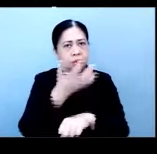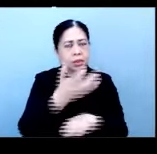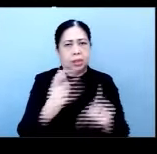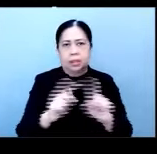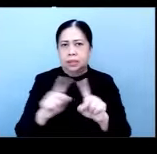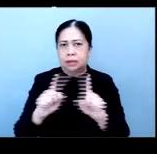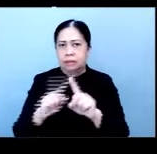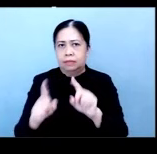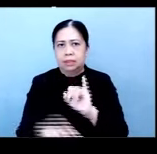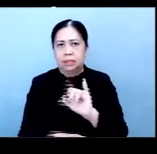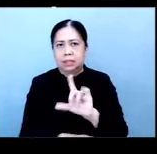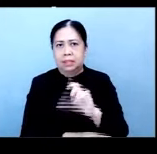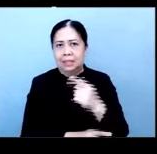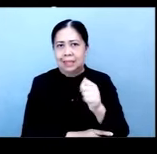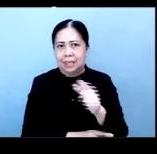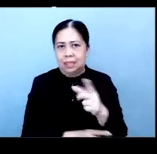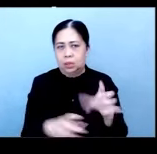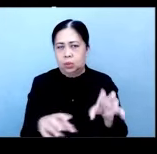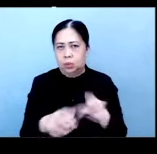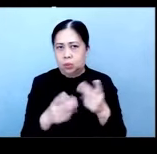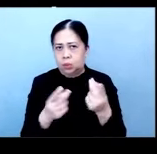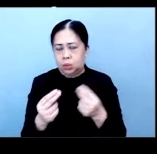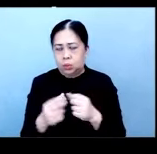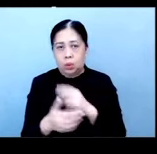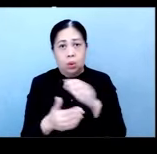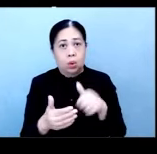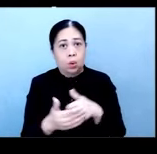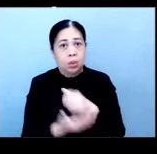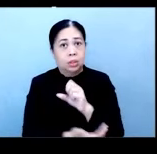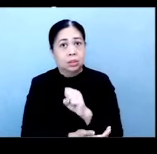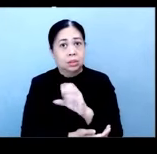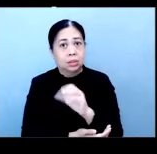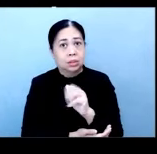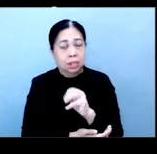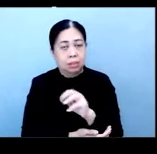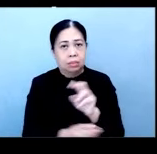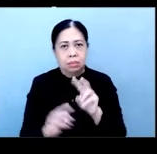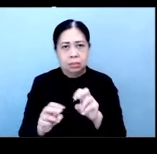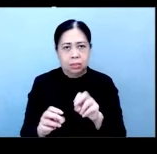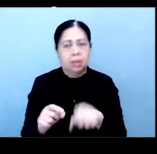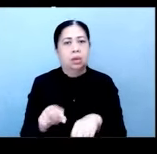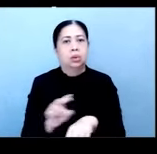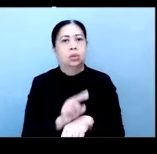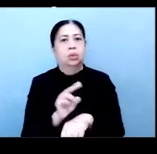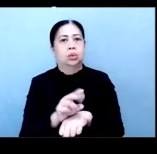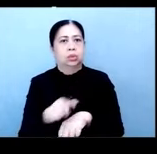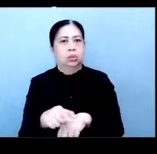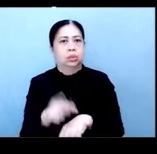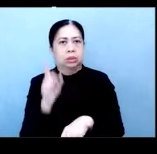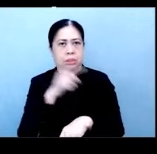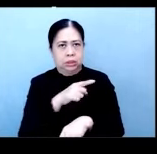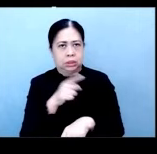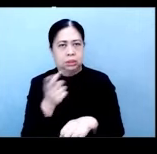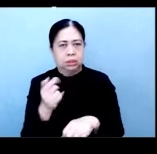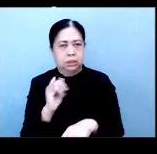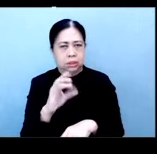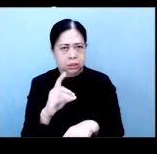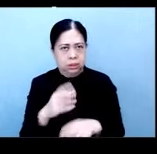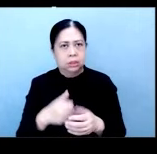pang illegal na gawain. Halos lahat sa scam nung nag-iimbestiga kami ay ginagamit nila ito. Na kung saan